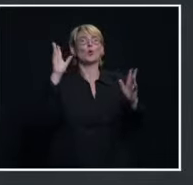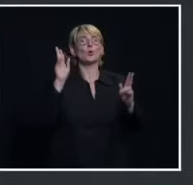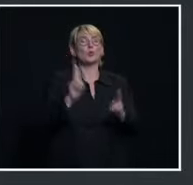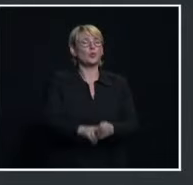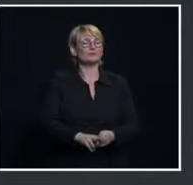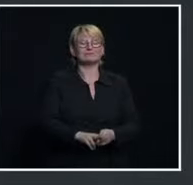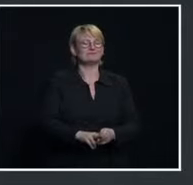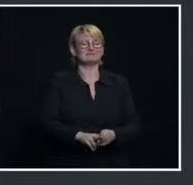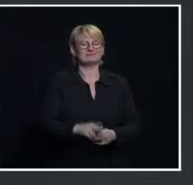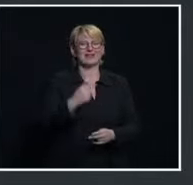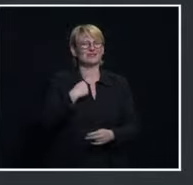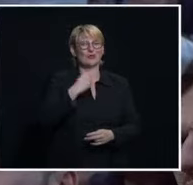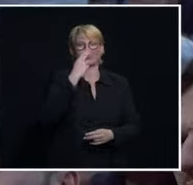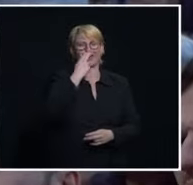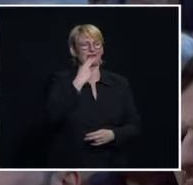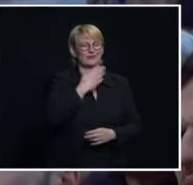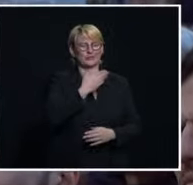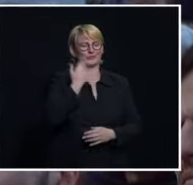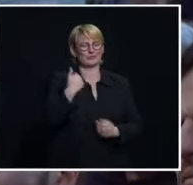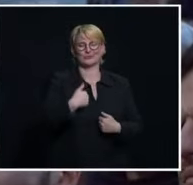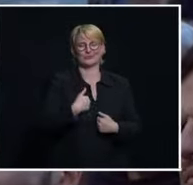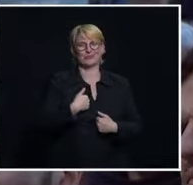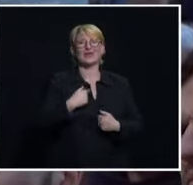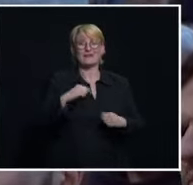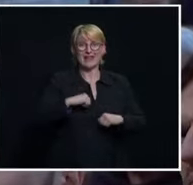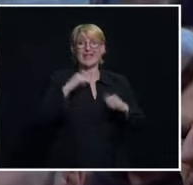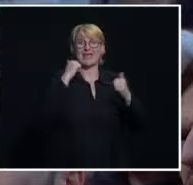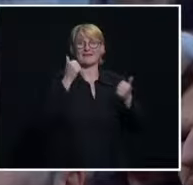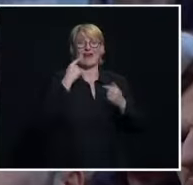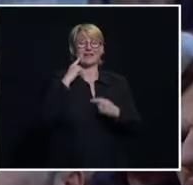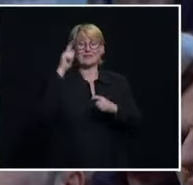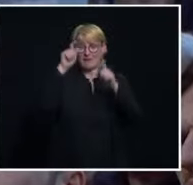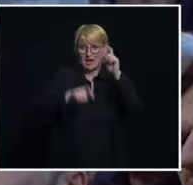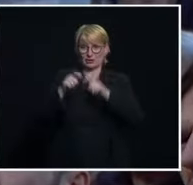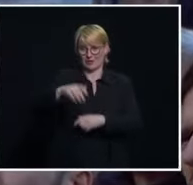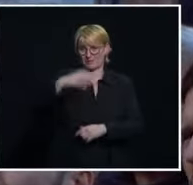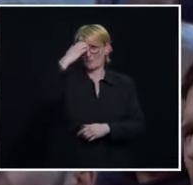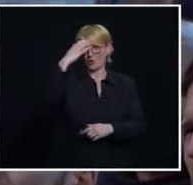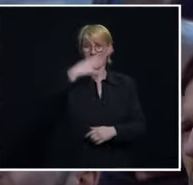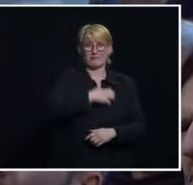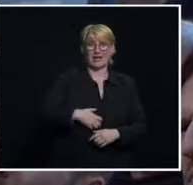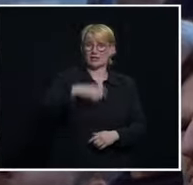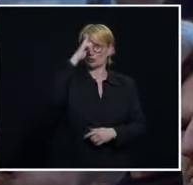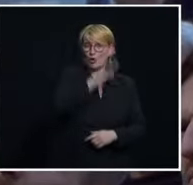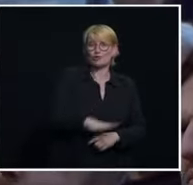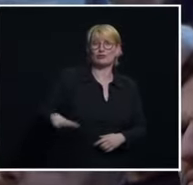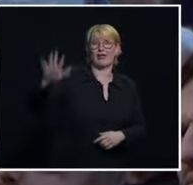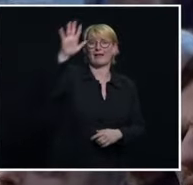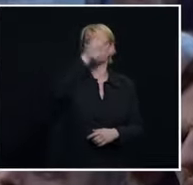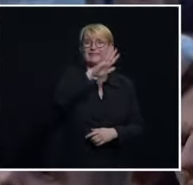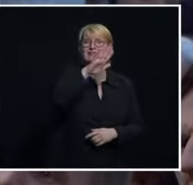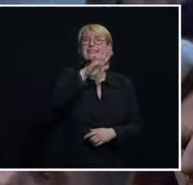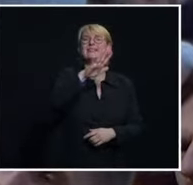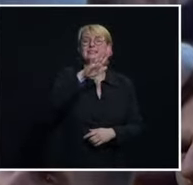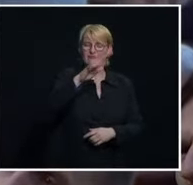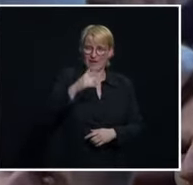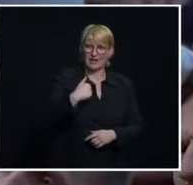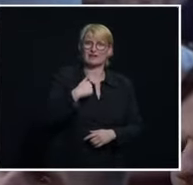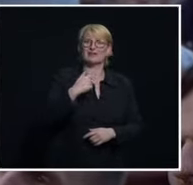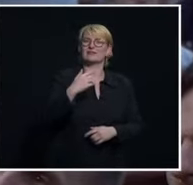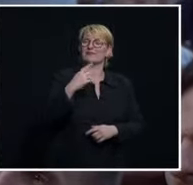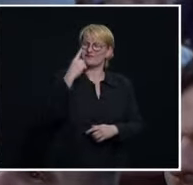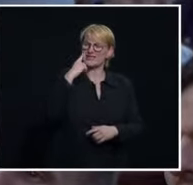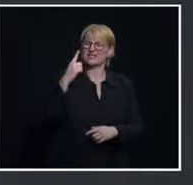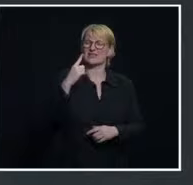nicht. Wir leben hier, weil wir glauben, dass die Menschen in München, in Bayern, in Deutschland und weil wir es auch zum